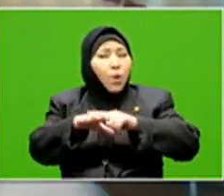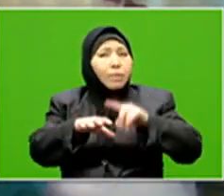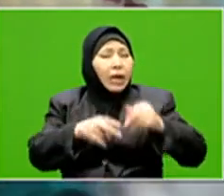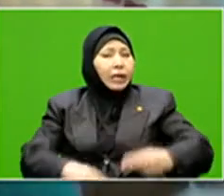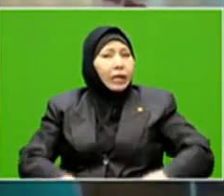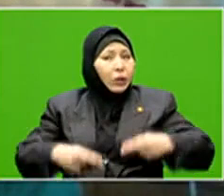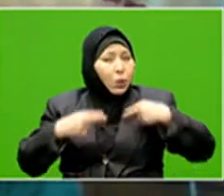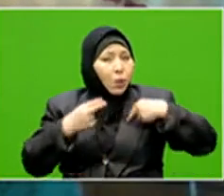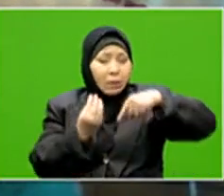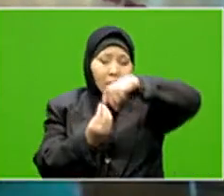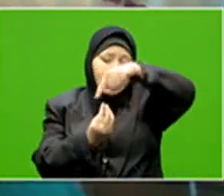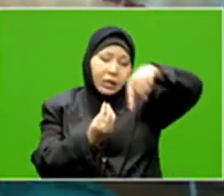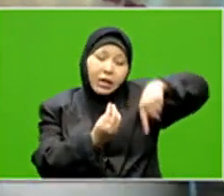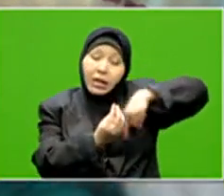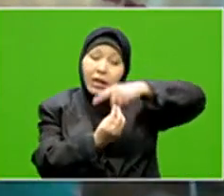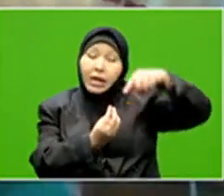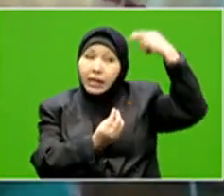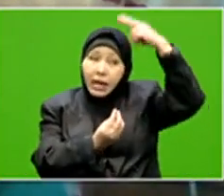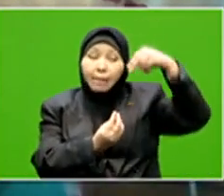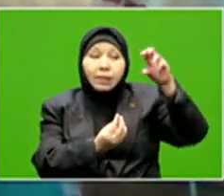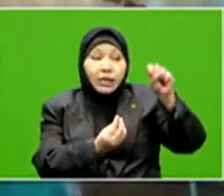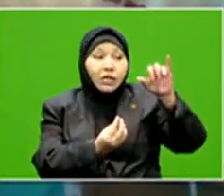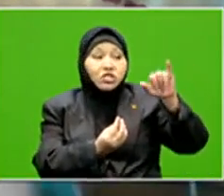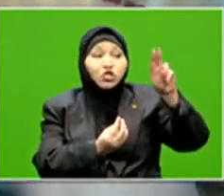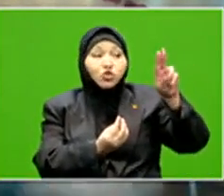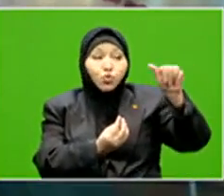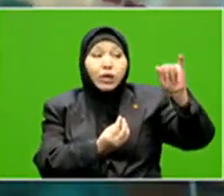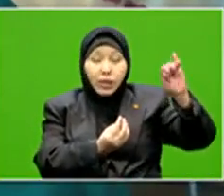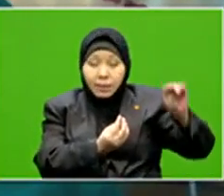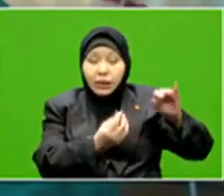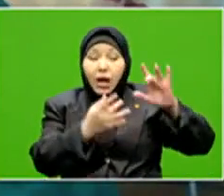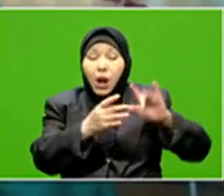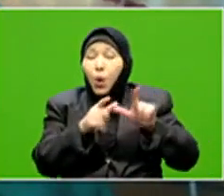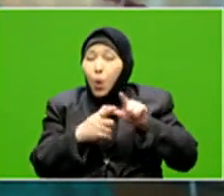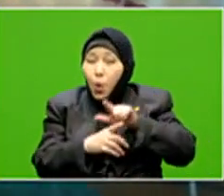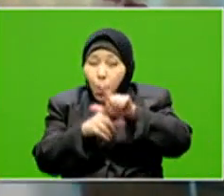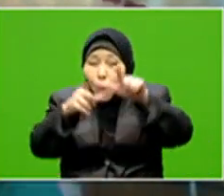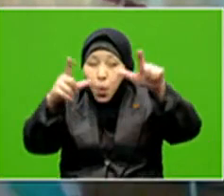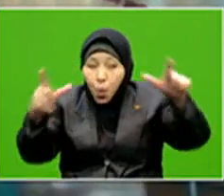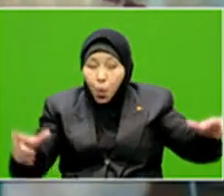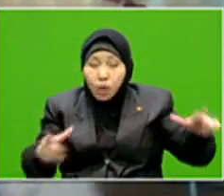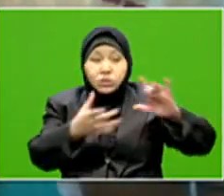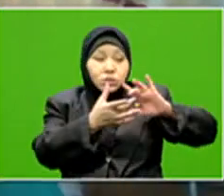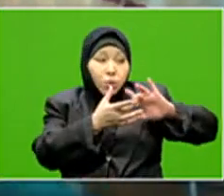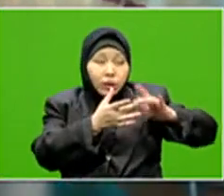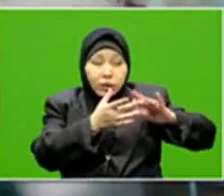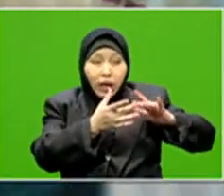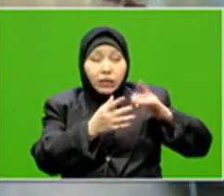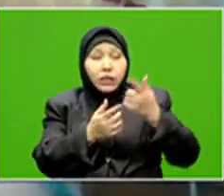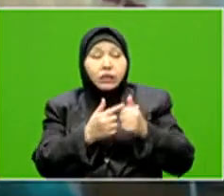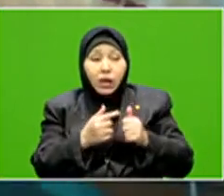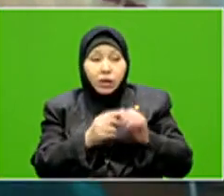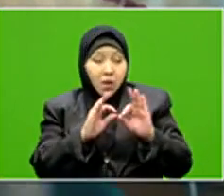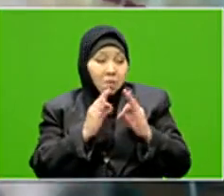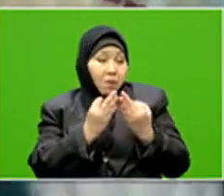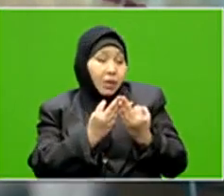di persekitaran dia. Ini yang lebih luas konteksnya daripada sekadar ahli keluarga. Kaum Nabi Syuaib yang dia